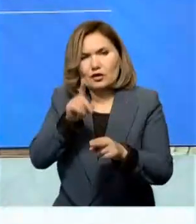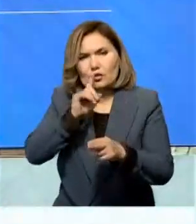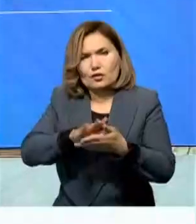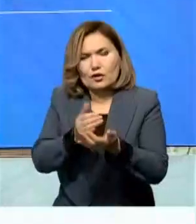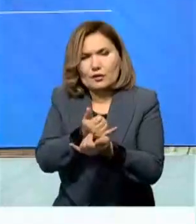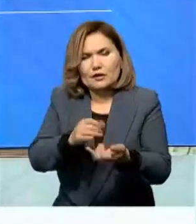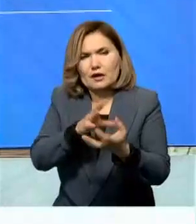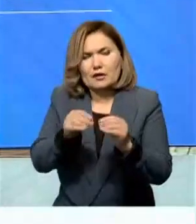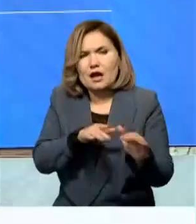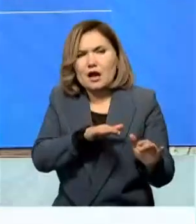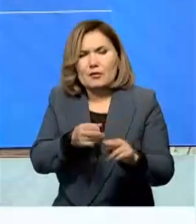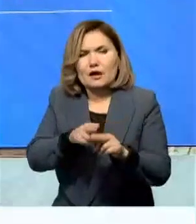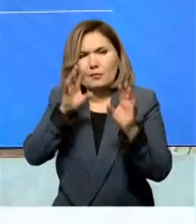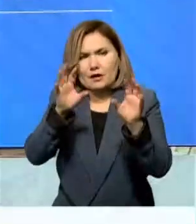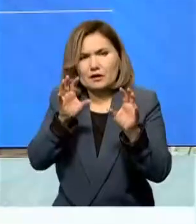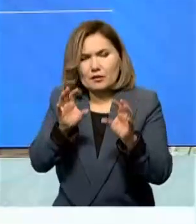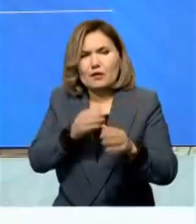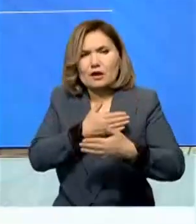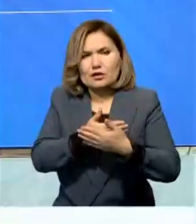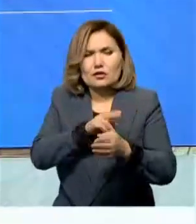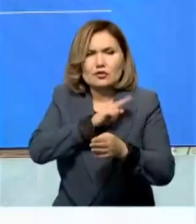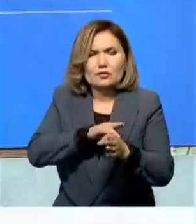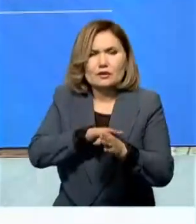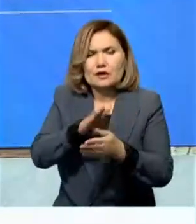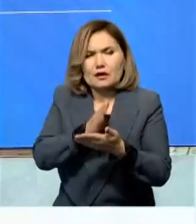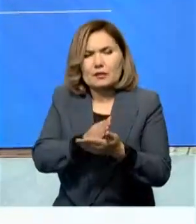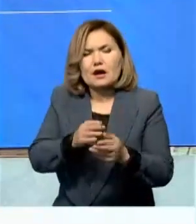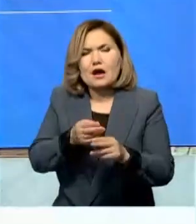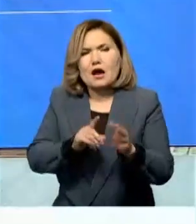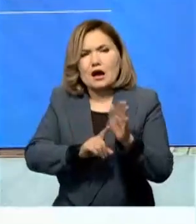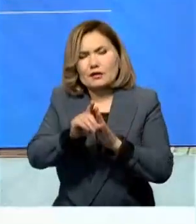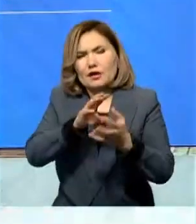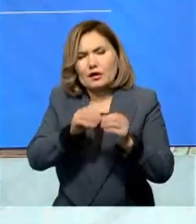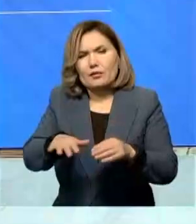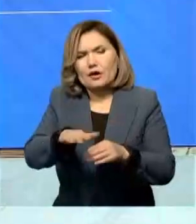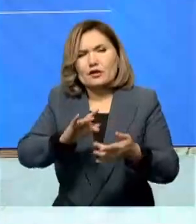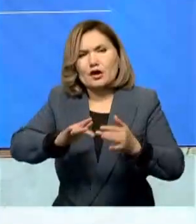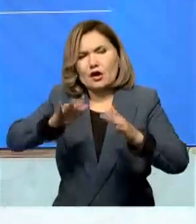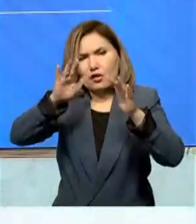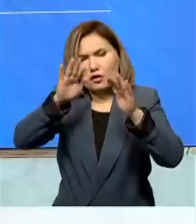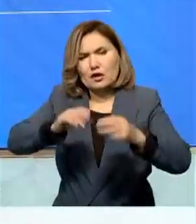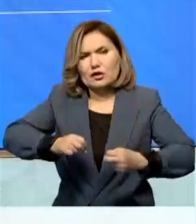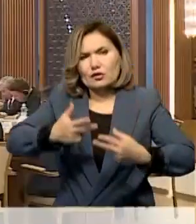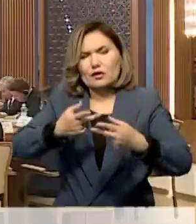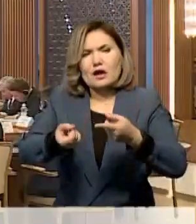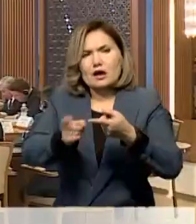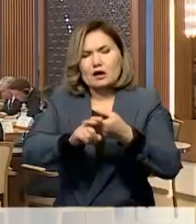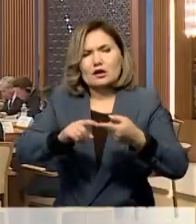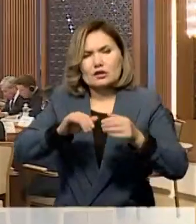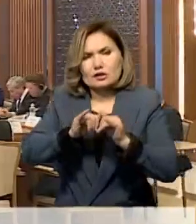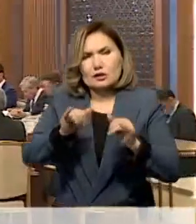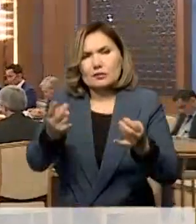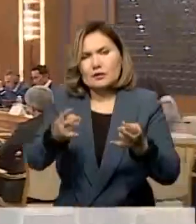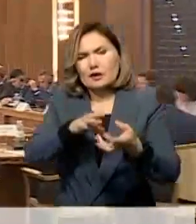жасайды. Ол үшін процессуалдық заңнамаларда белгілі бір тармақтар бар. Ең алдымен экстратерриториалдық және онлайн технологияны дамытуға жетті.